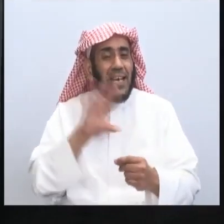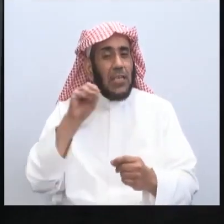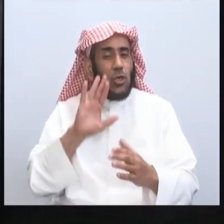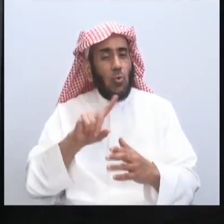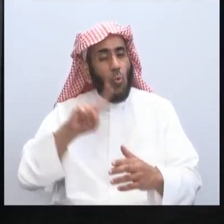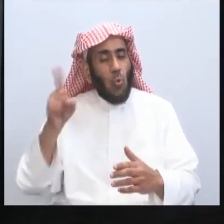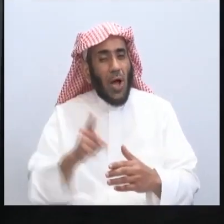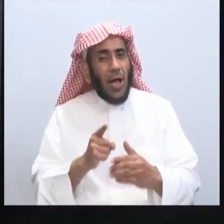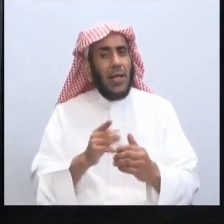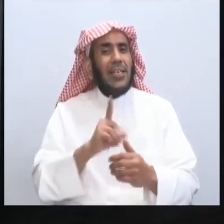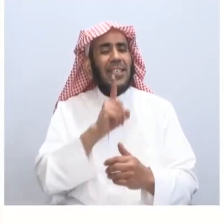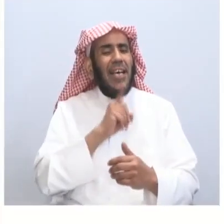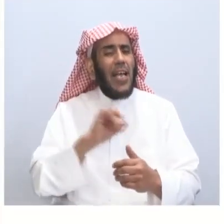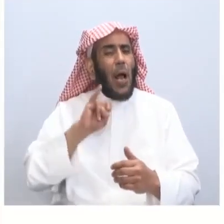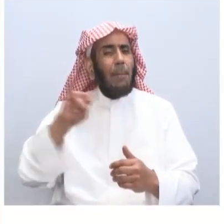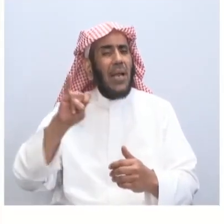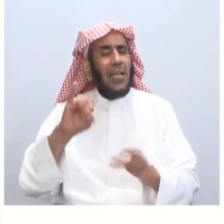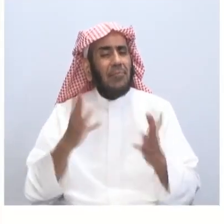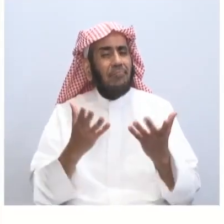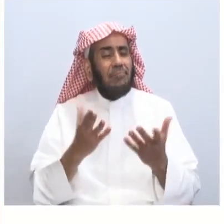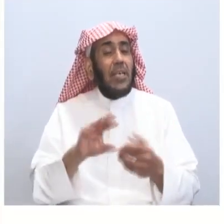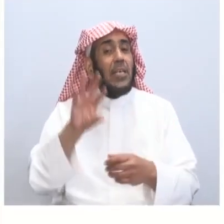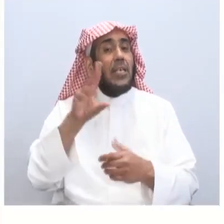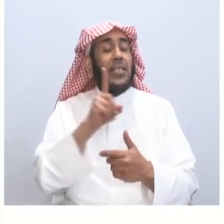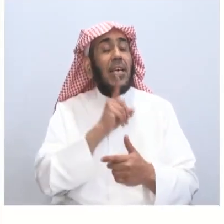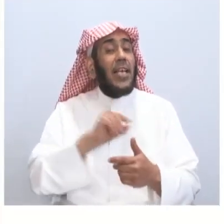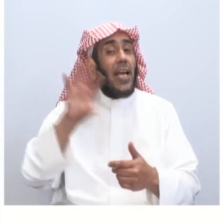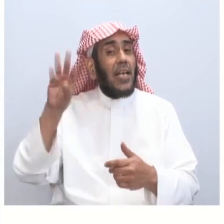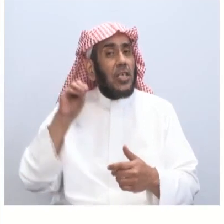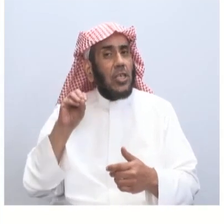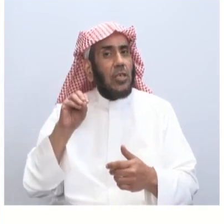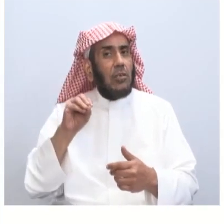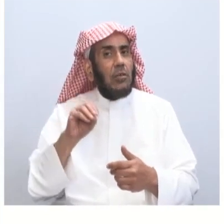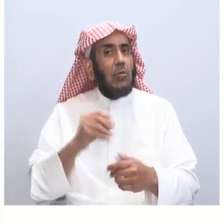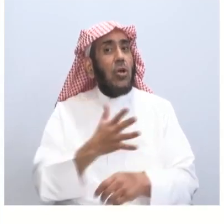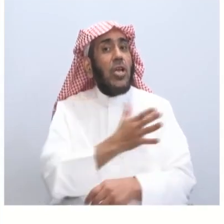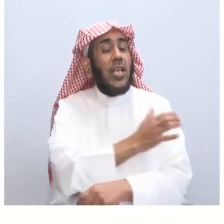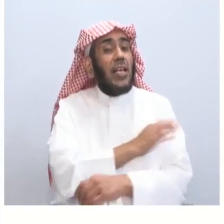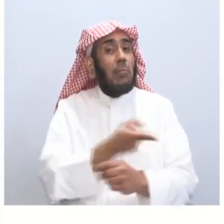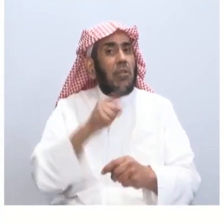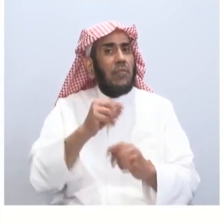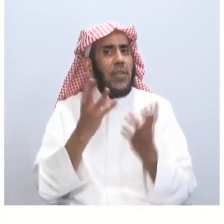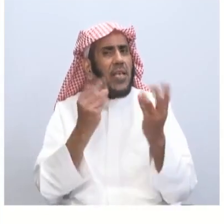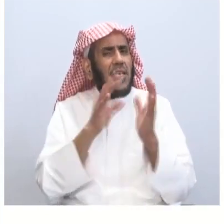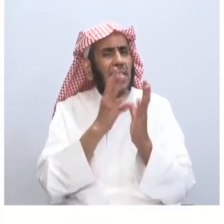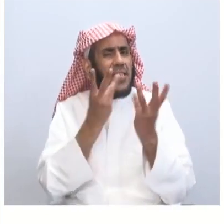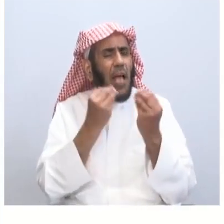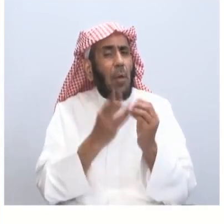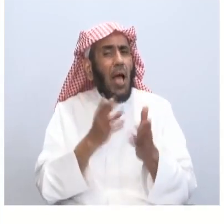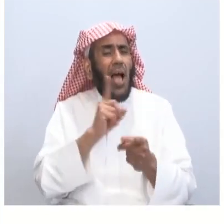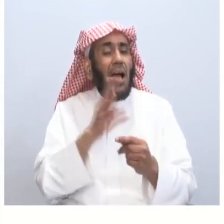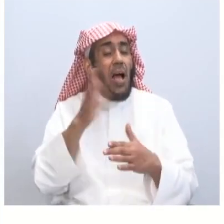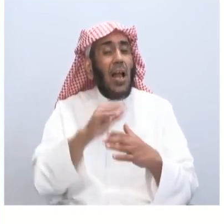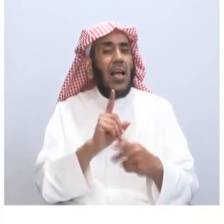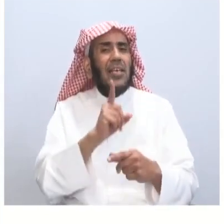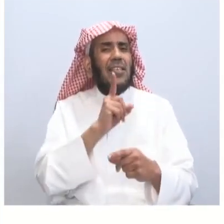والتاريخ الميلادي التاريخ الهجري يعتمد في حسابه على تاريخ هجره